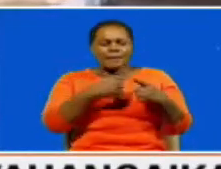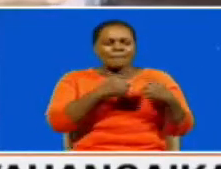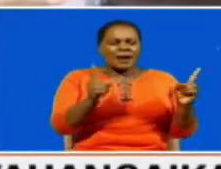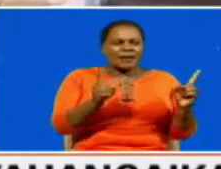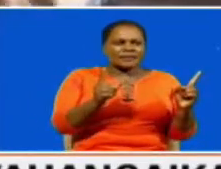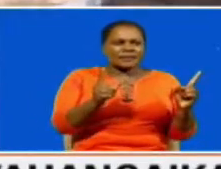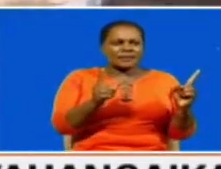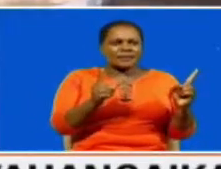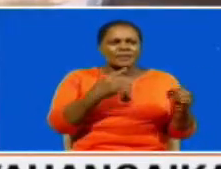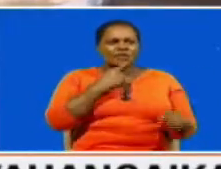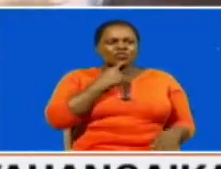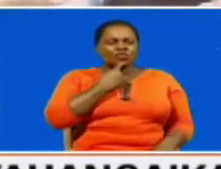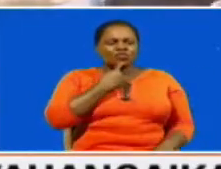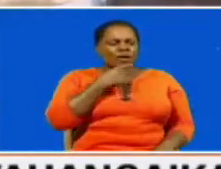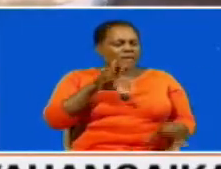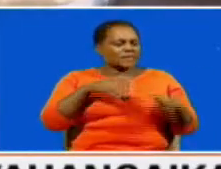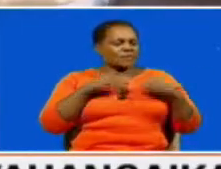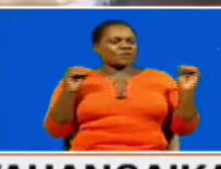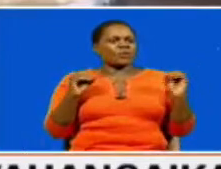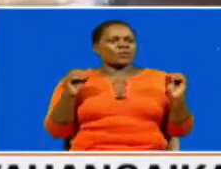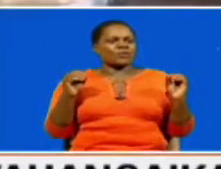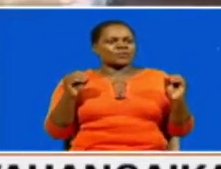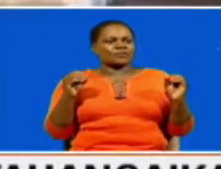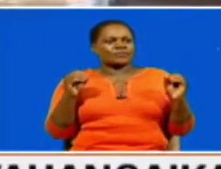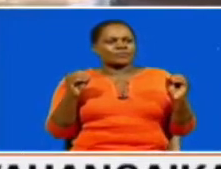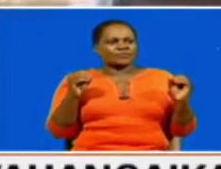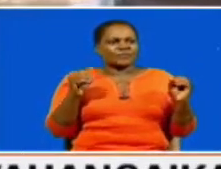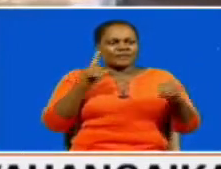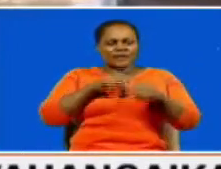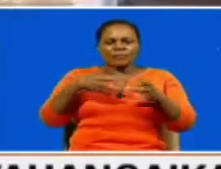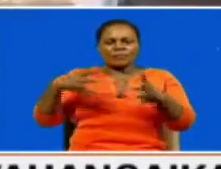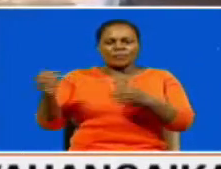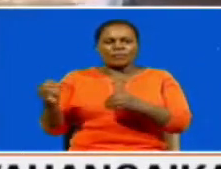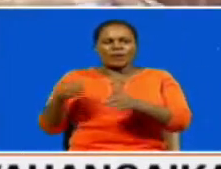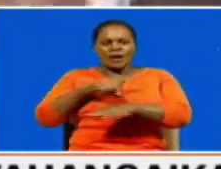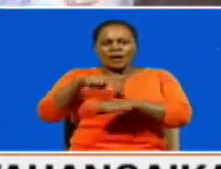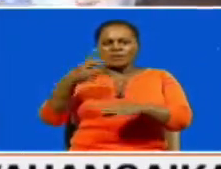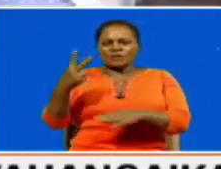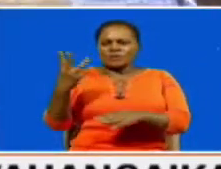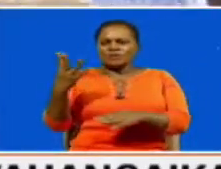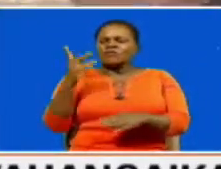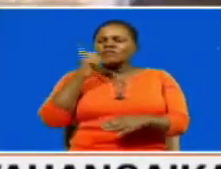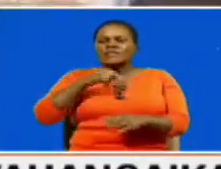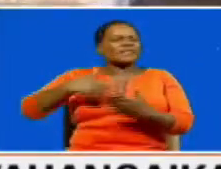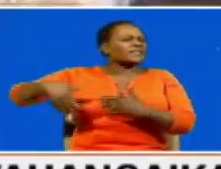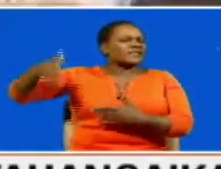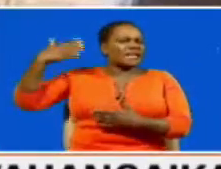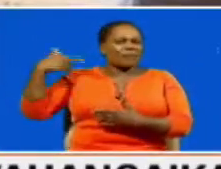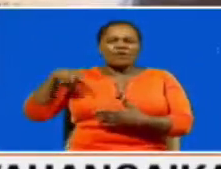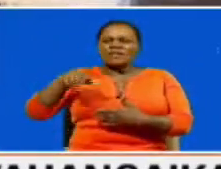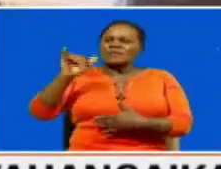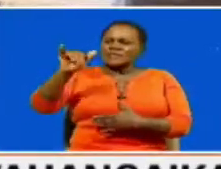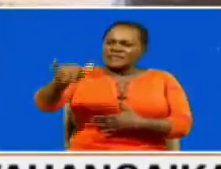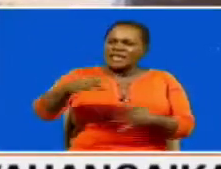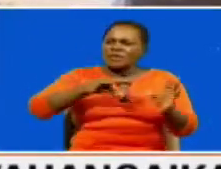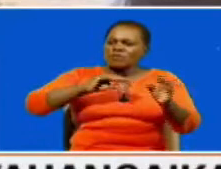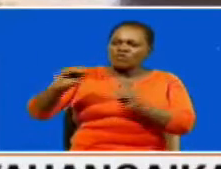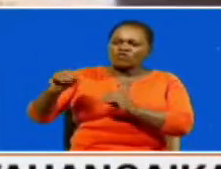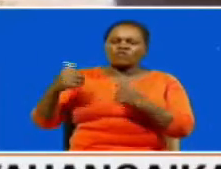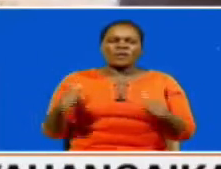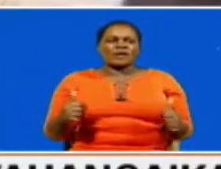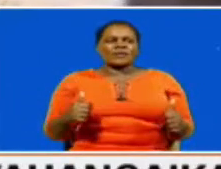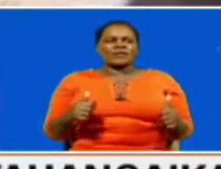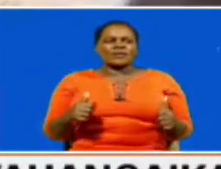hawa wakora wasiki. Juhu hawa tu wako ile value ulisema watoke. 24 hours imeisha kitambo. Na bado tunangoja hiyo 24